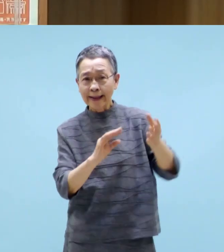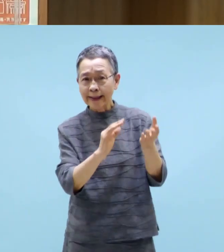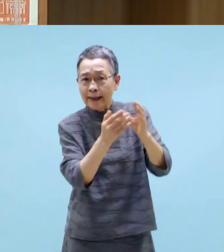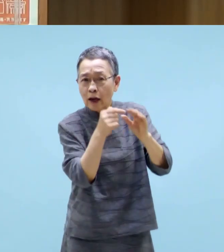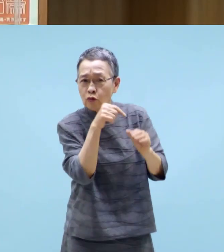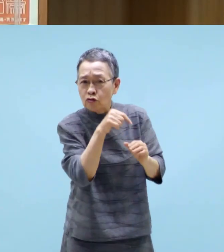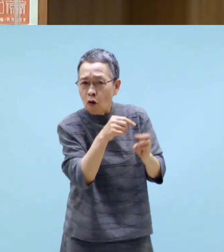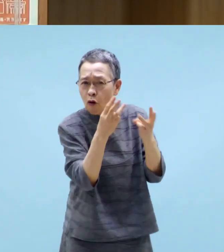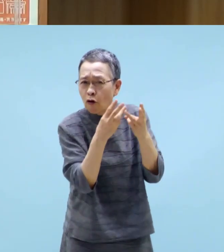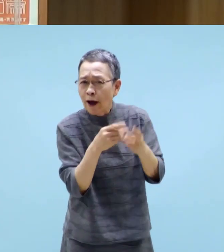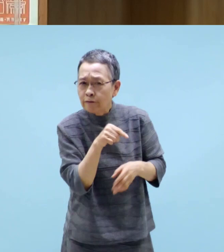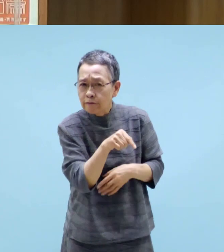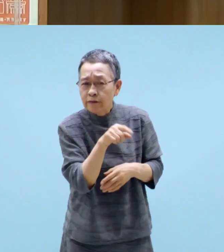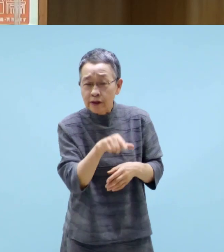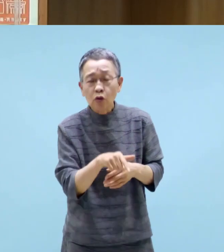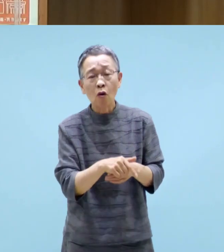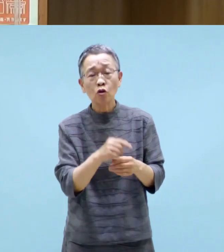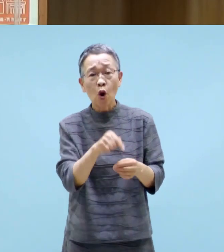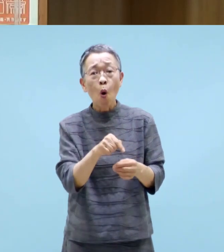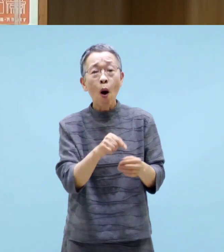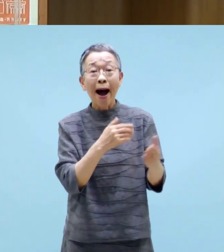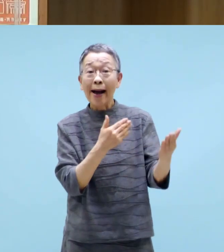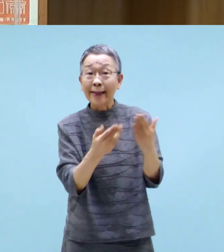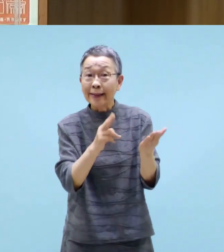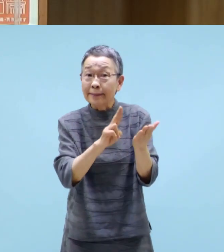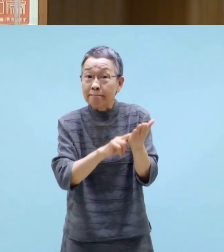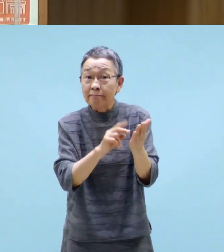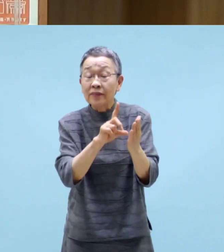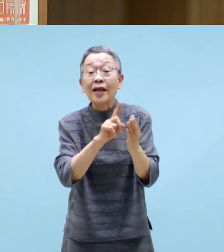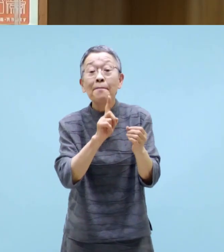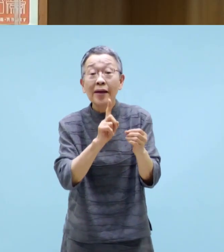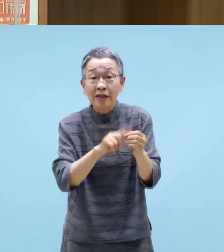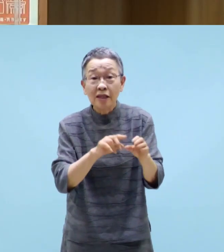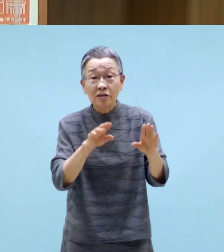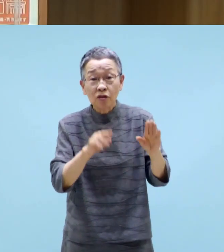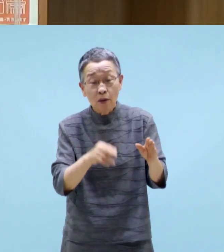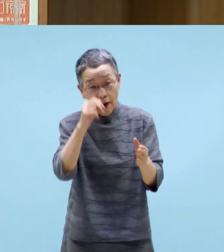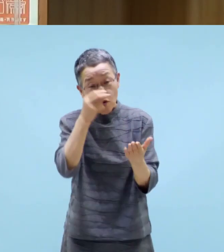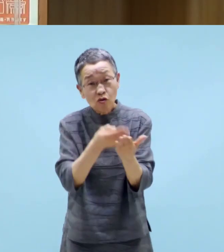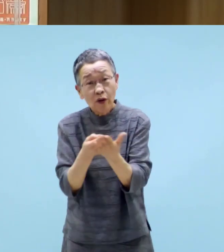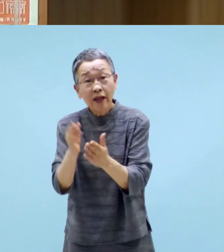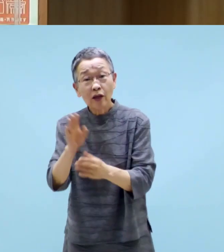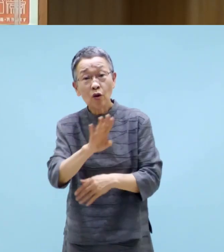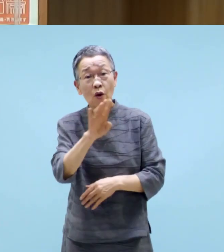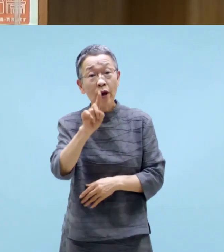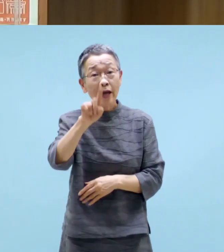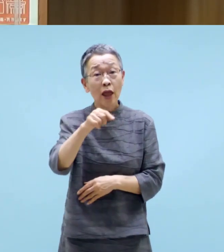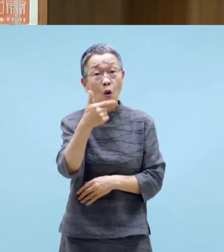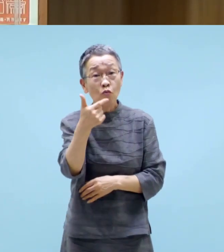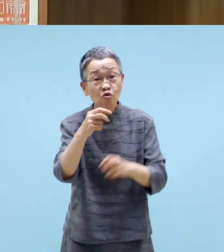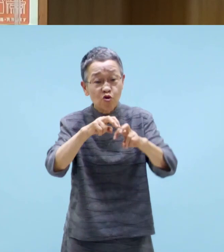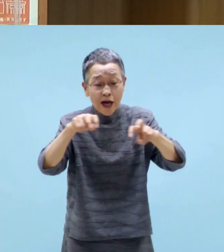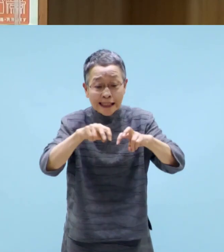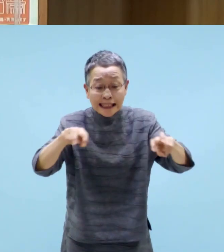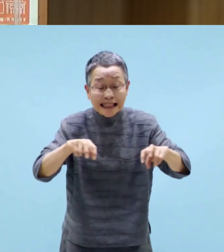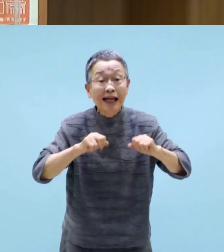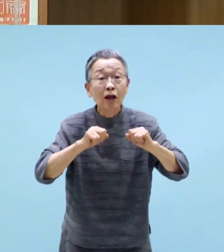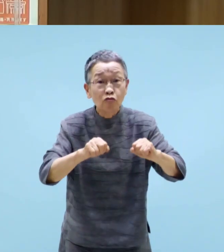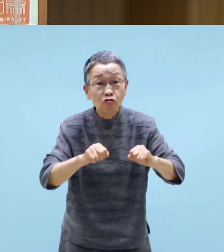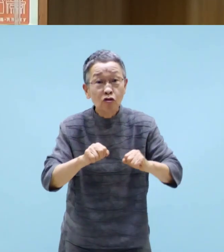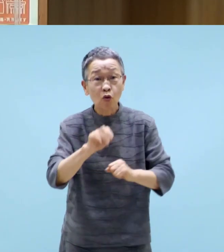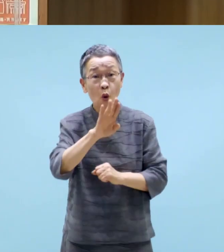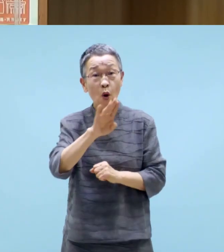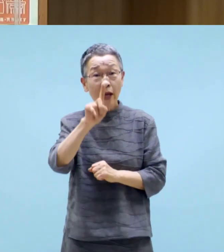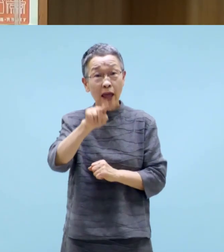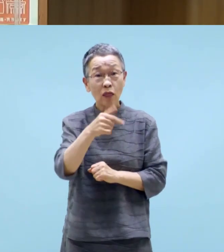方でその確定させるためにはプロトコル上しょうがないんですが、ゲノム解析を行っていると。このゲノム解析